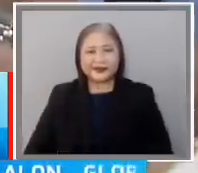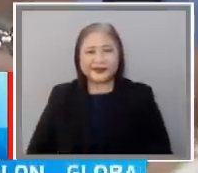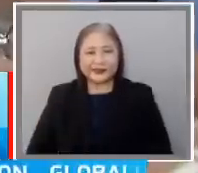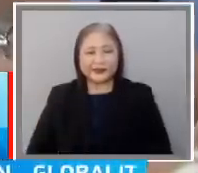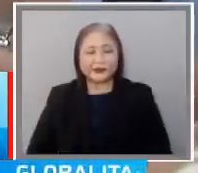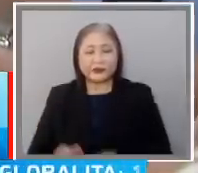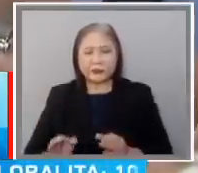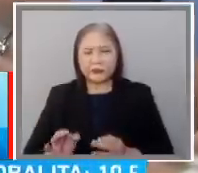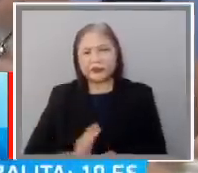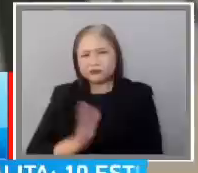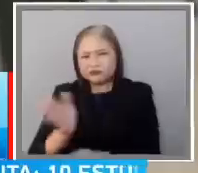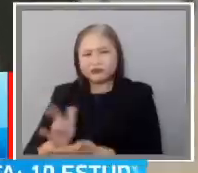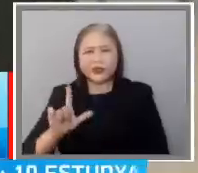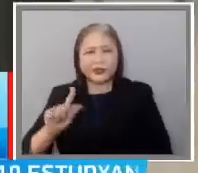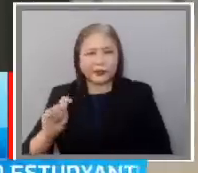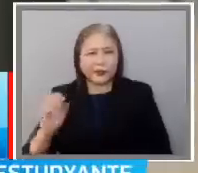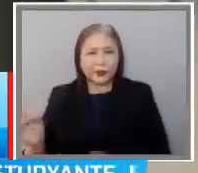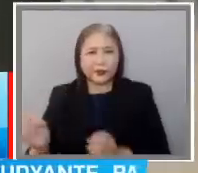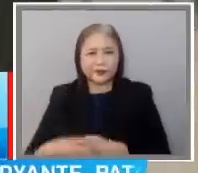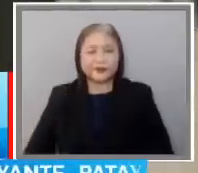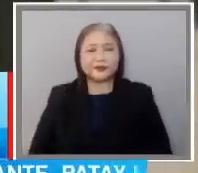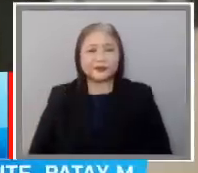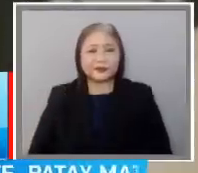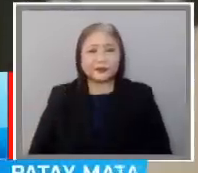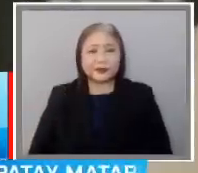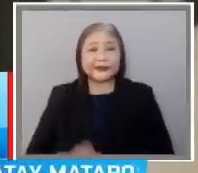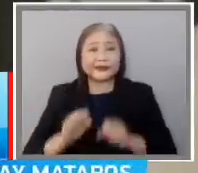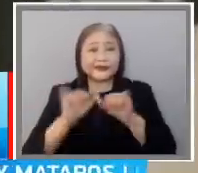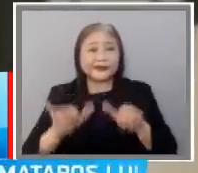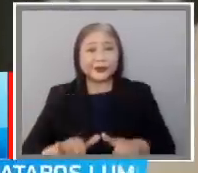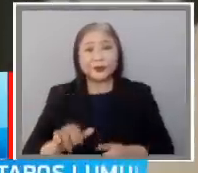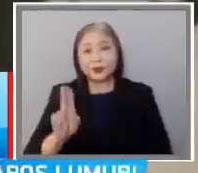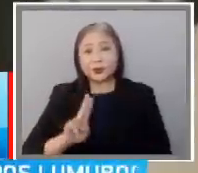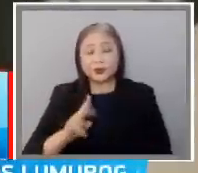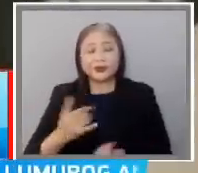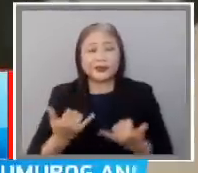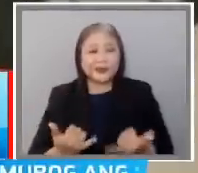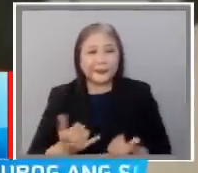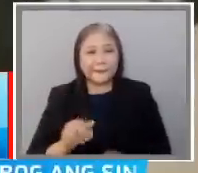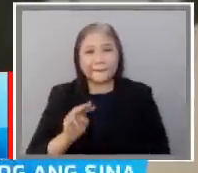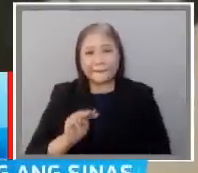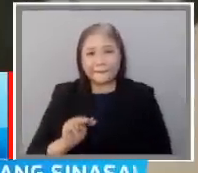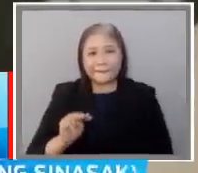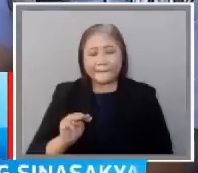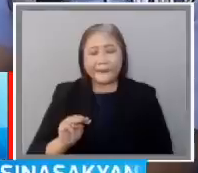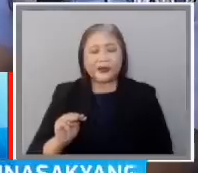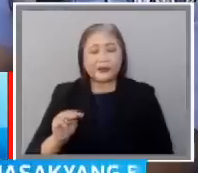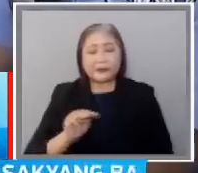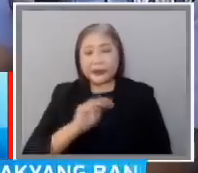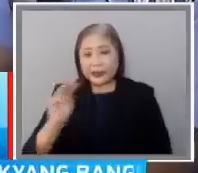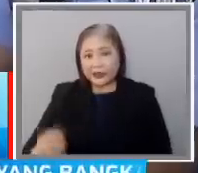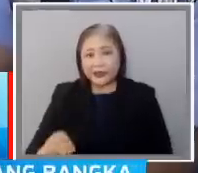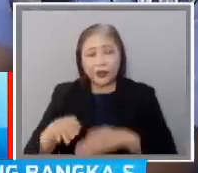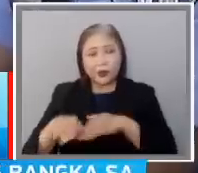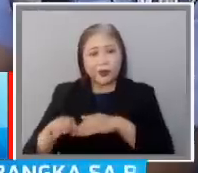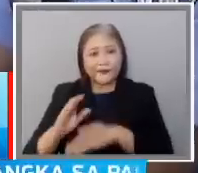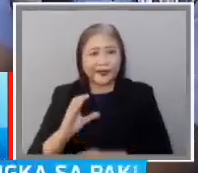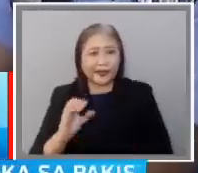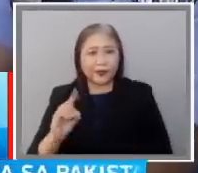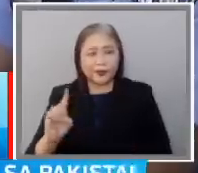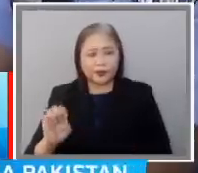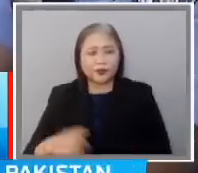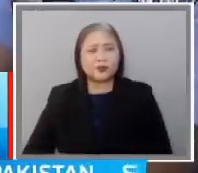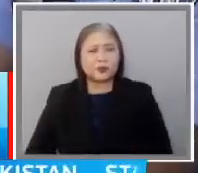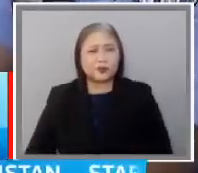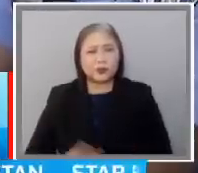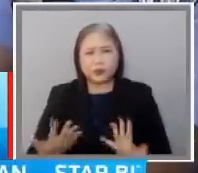sa LTO offices. Ang sistemang ito ang gagamitin din sa binubuong Metro Manila Traffic Code kung saan ipatutupad ang single ticketing